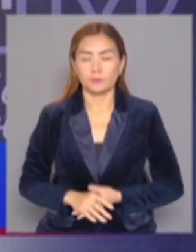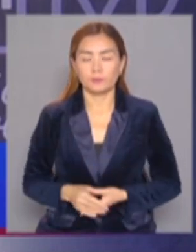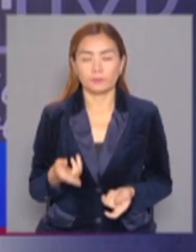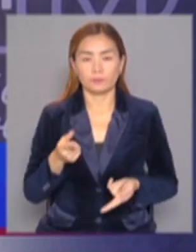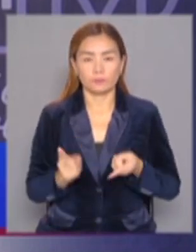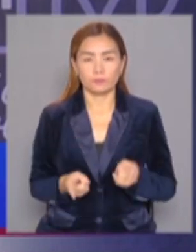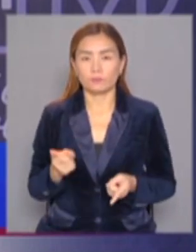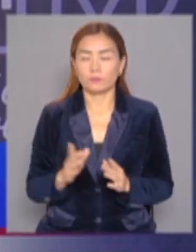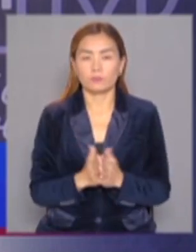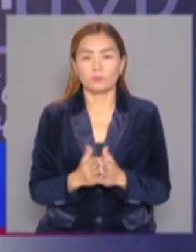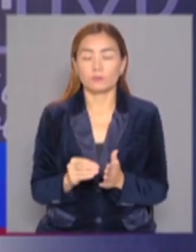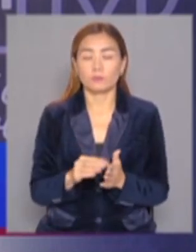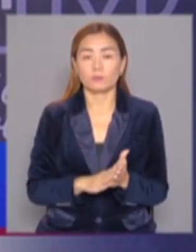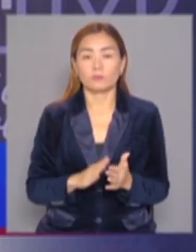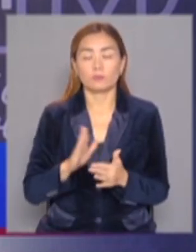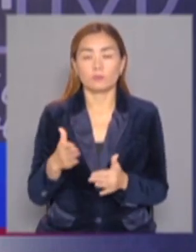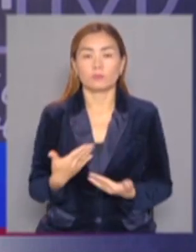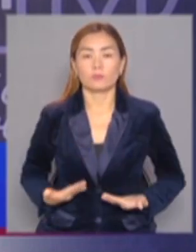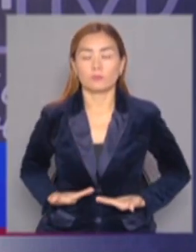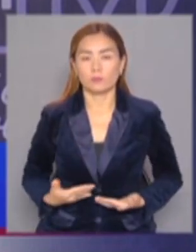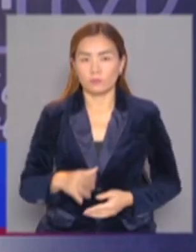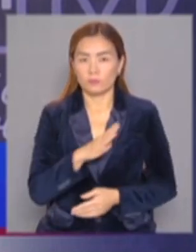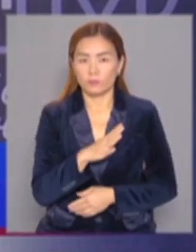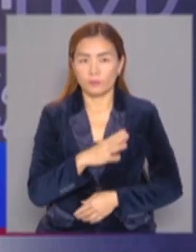правдивой, настоящей биографии,